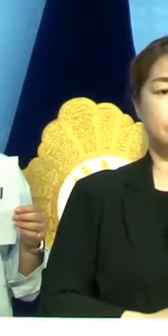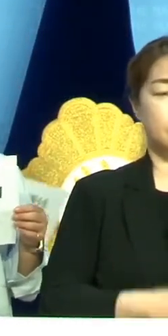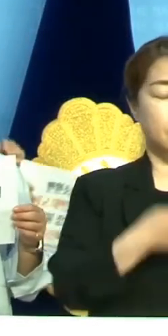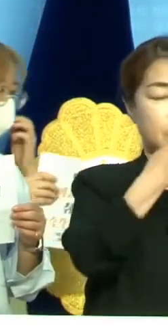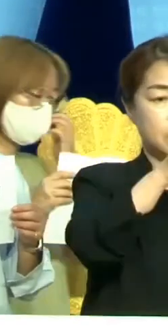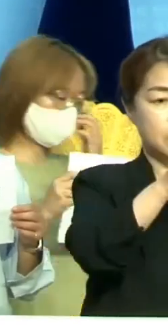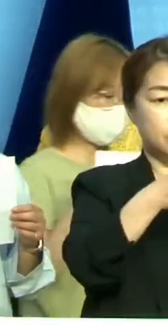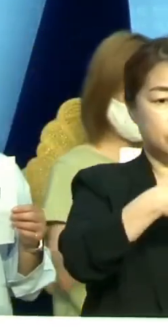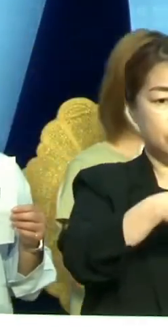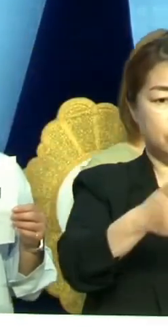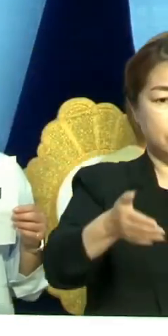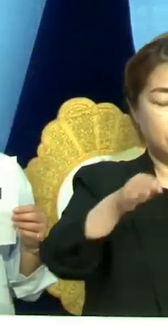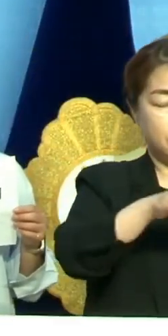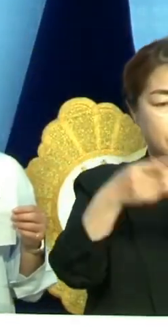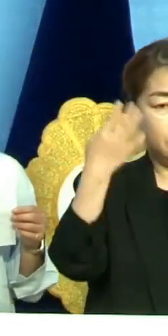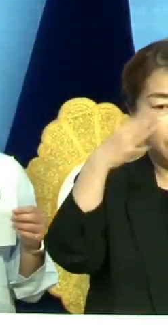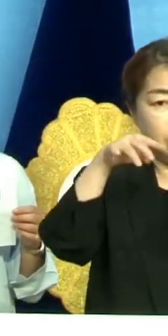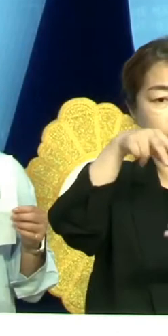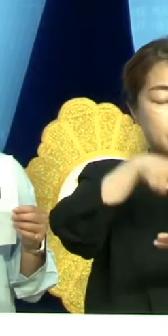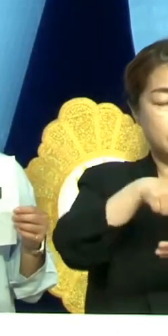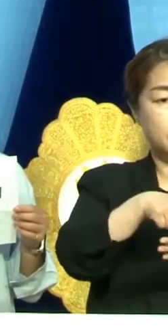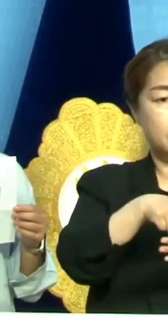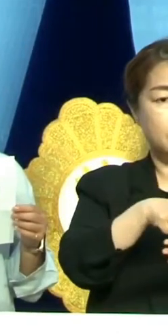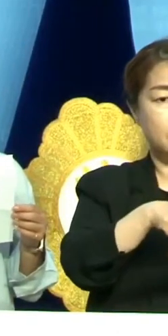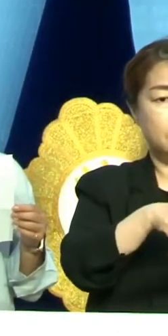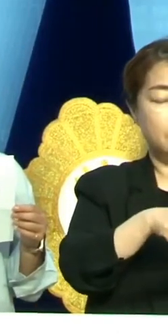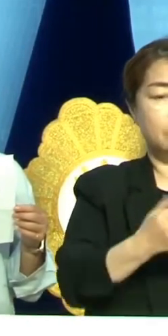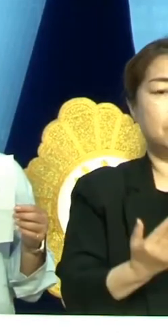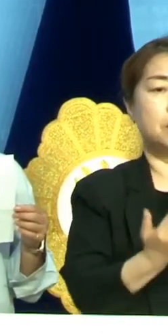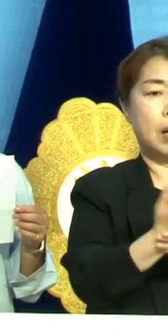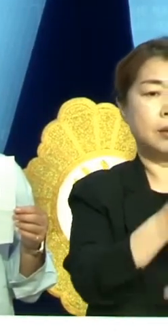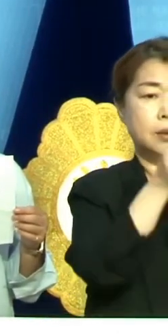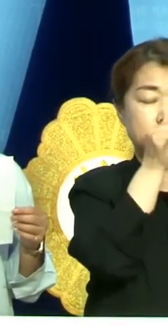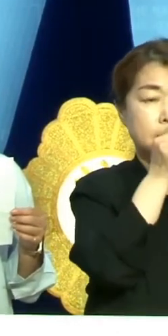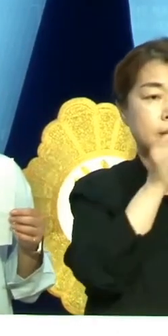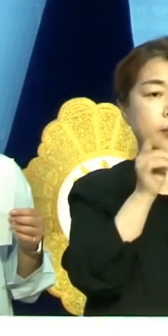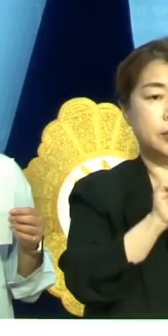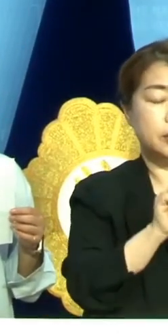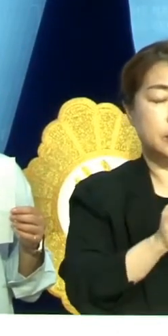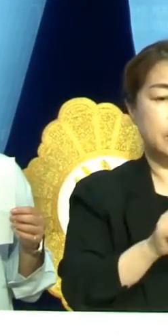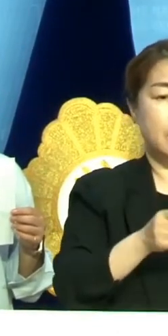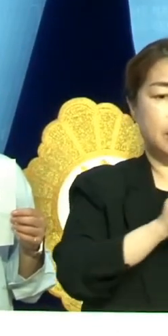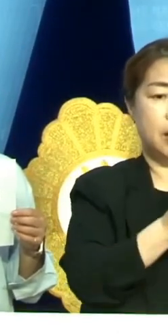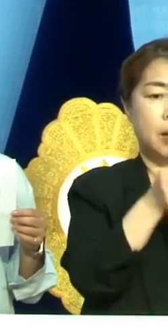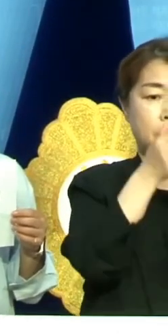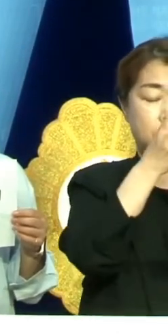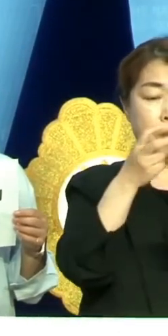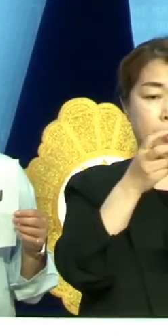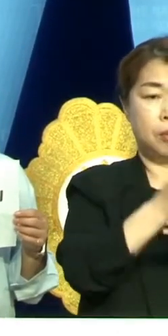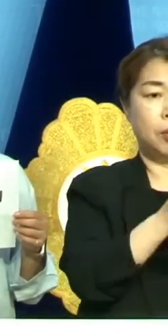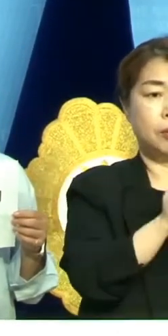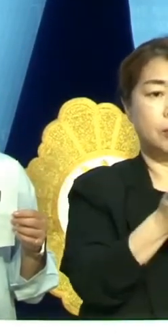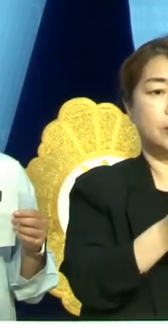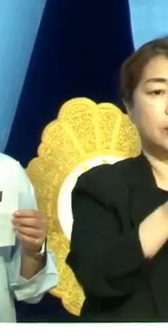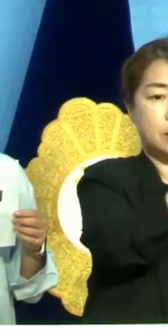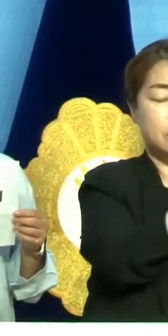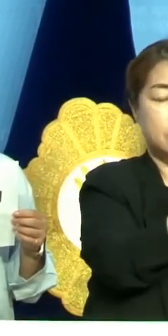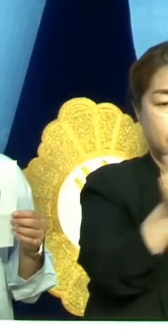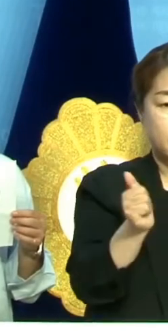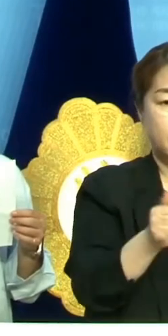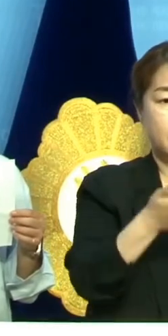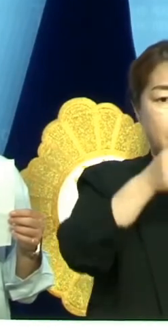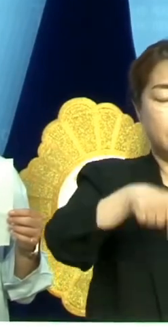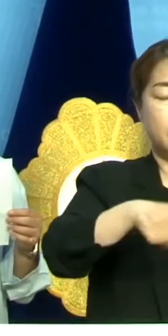2020년 교육기관인 대학에서 결코 있어서는 안될 일이 벌어지고 있습니다 소송대리인 들도 2학기 등록금을 감면하는 것은